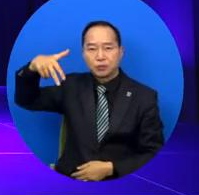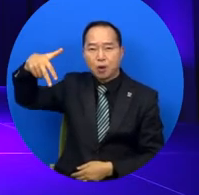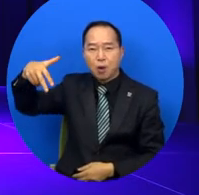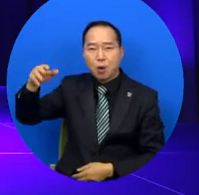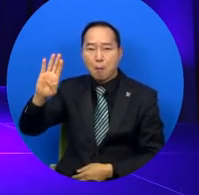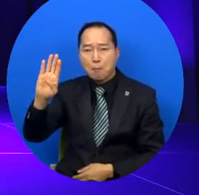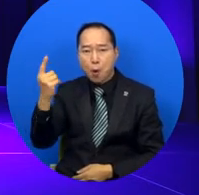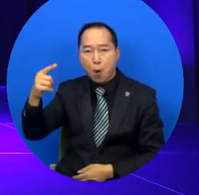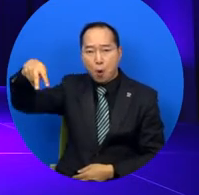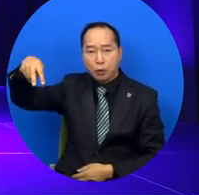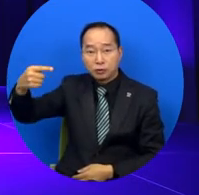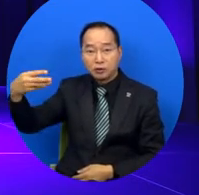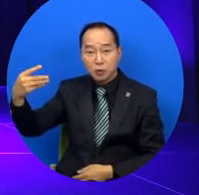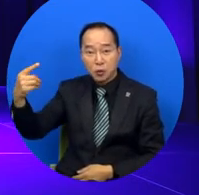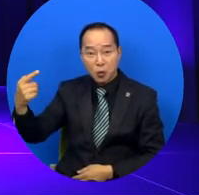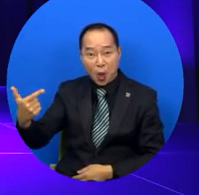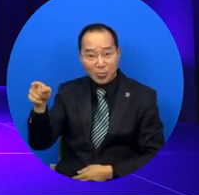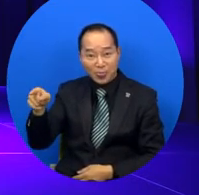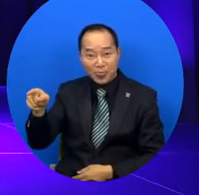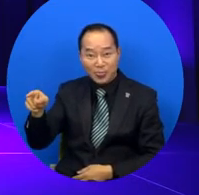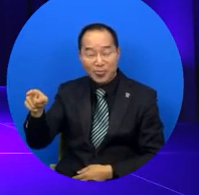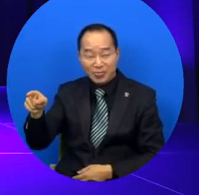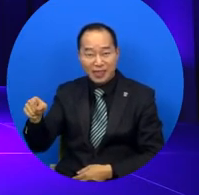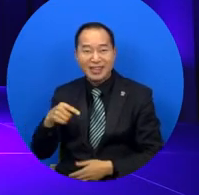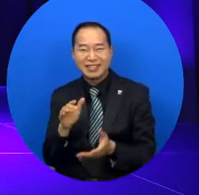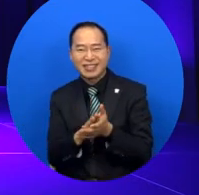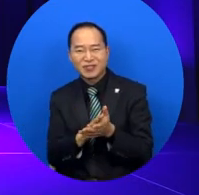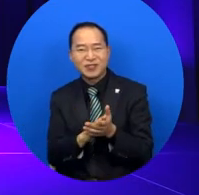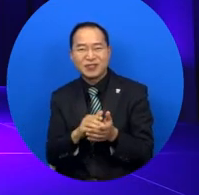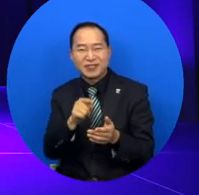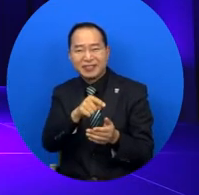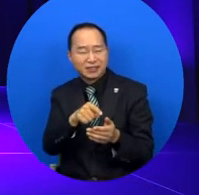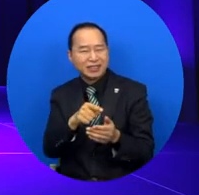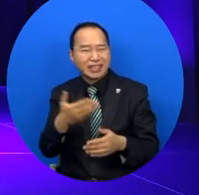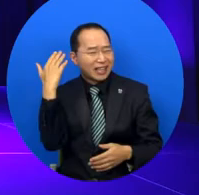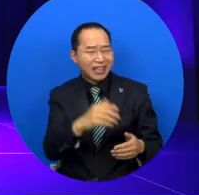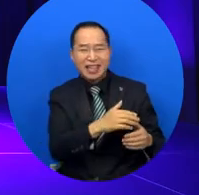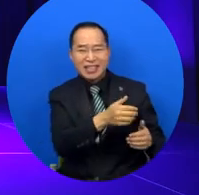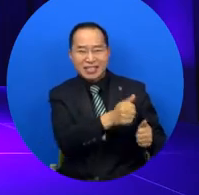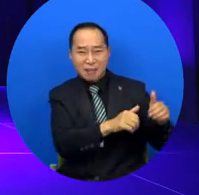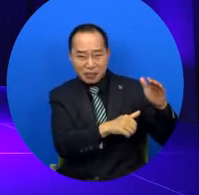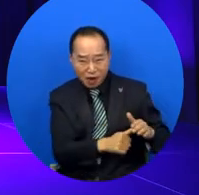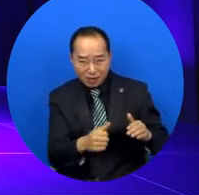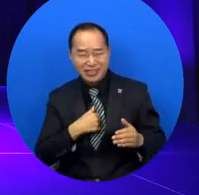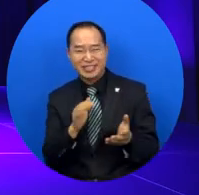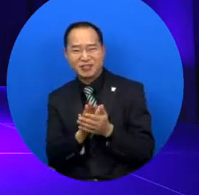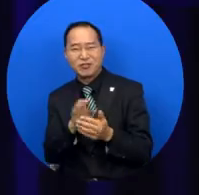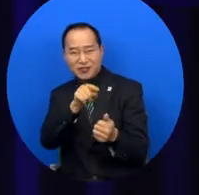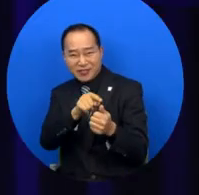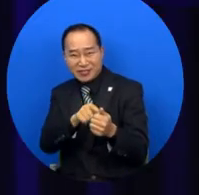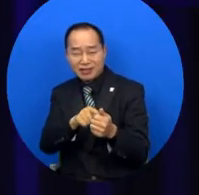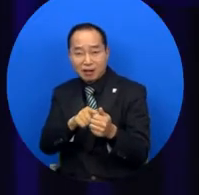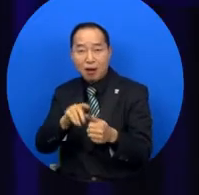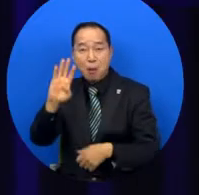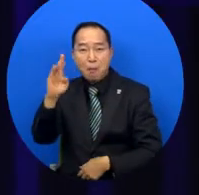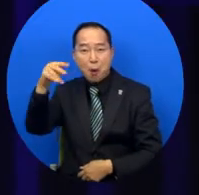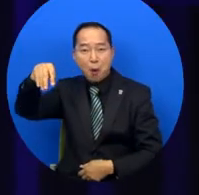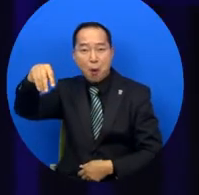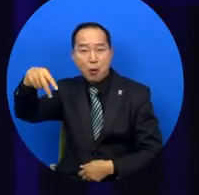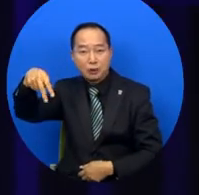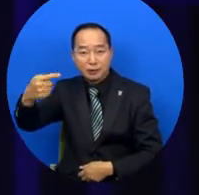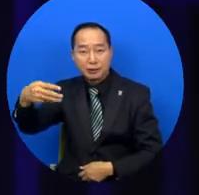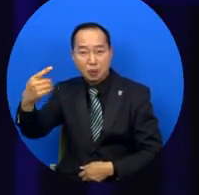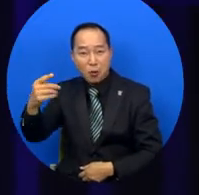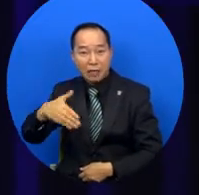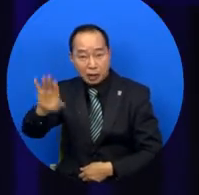제가 보스턴에 갔어요. 그것도 친구 따라 강남 간다고 같이 떨어진 친구 한 명 있었는데 그 친구는 보스턴을 꼭 가고 싶대. 얼결에 그 친구한테